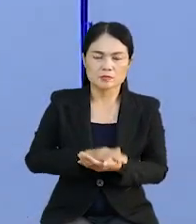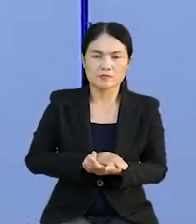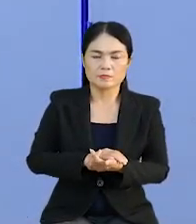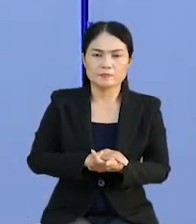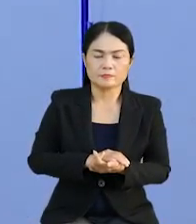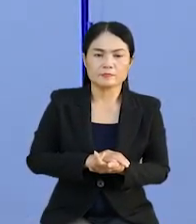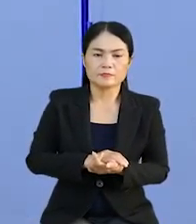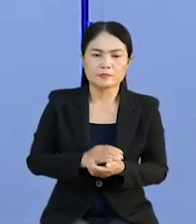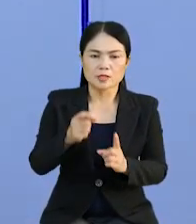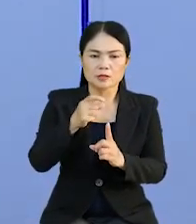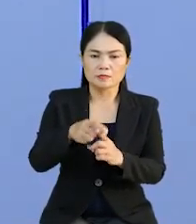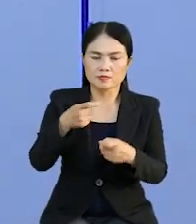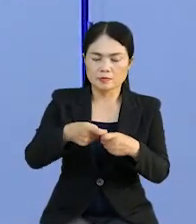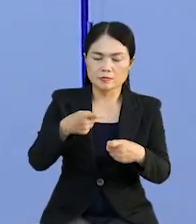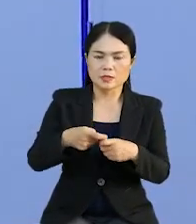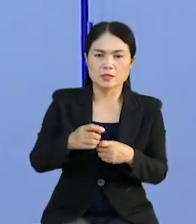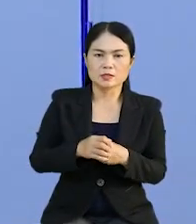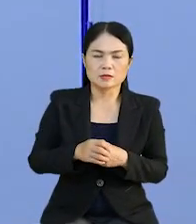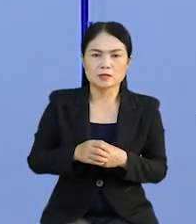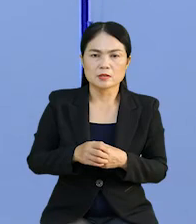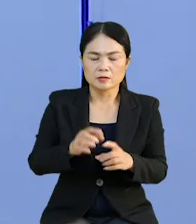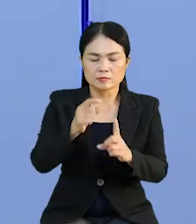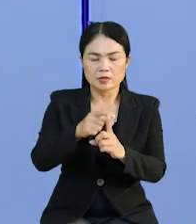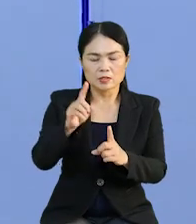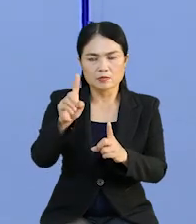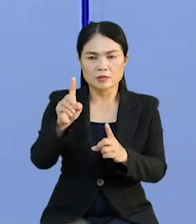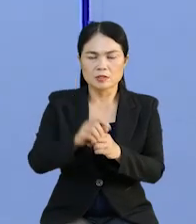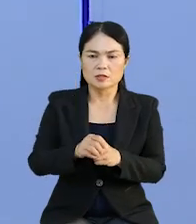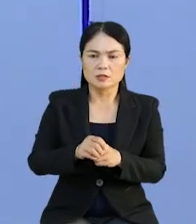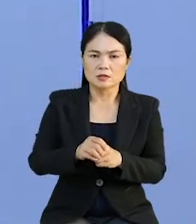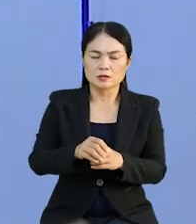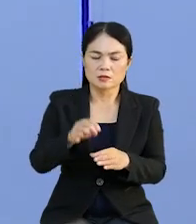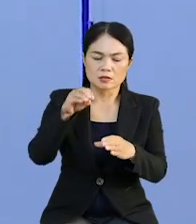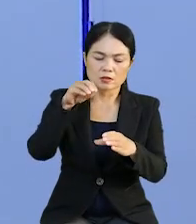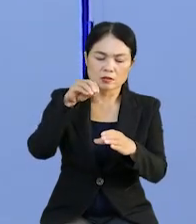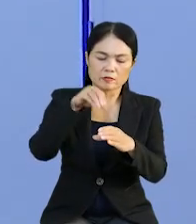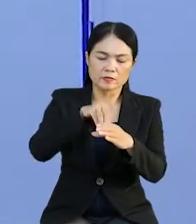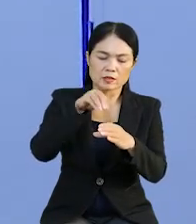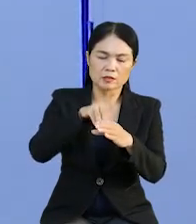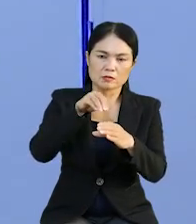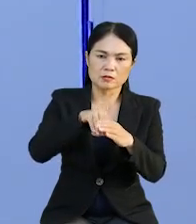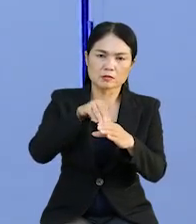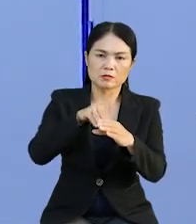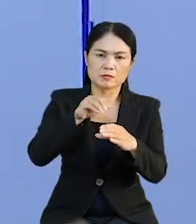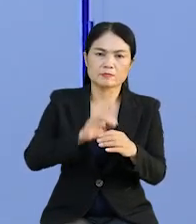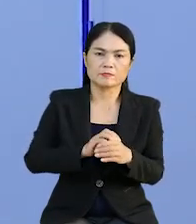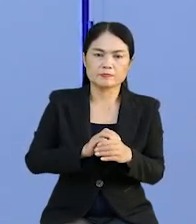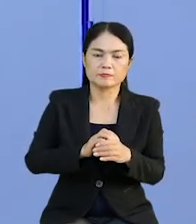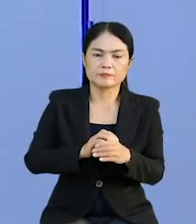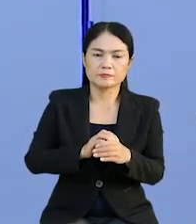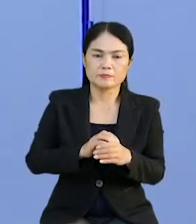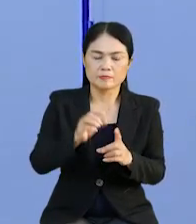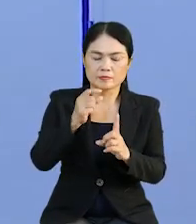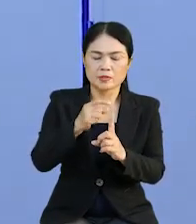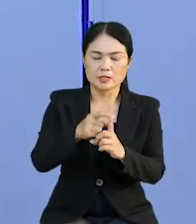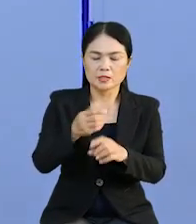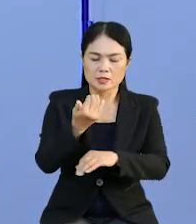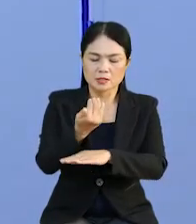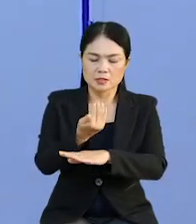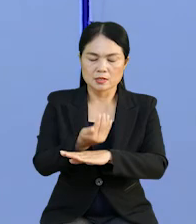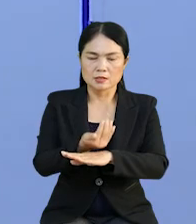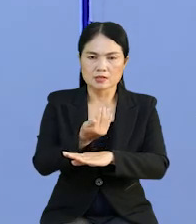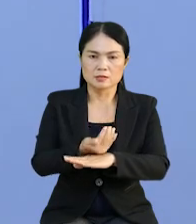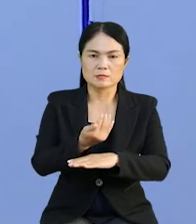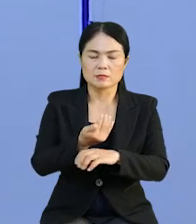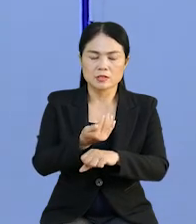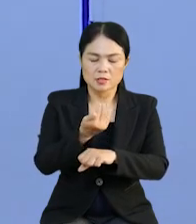บ้านเปียปิบะเปียตีมวยวินิโยกตุนเปียตีปีเซ